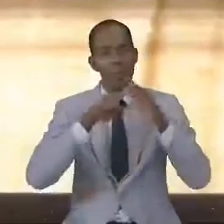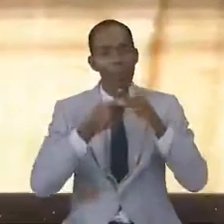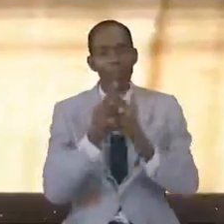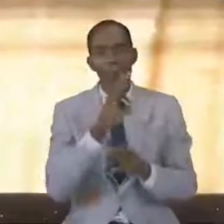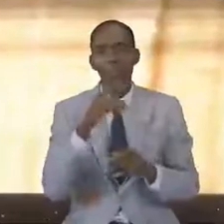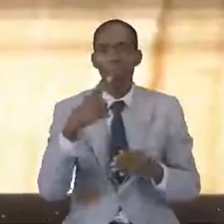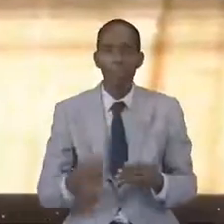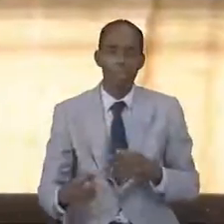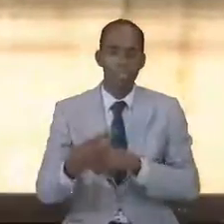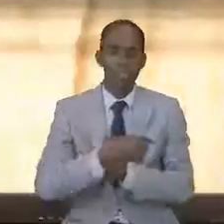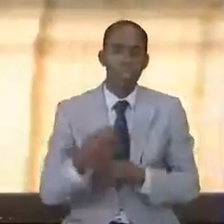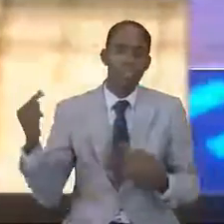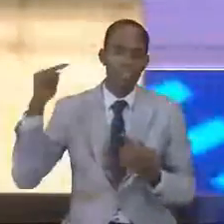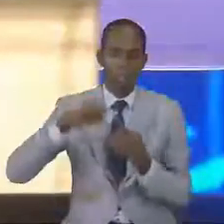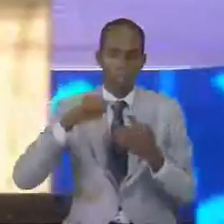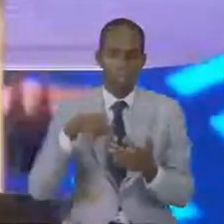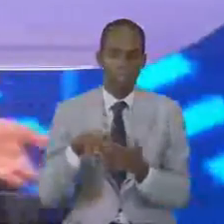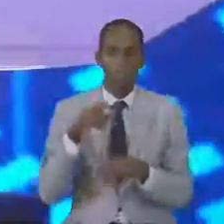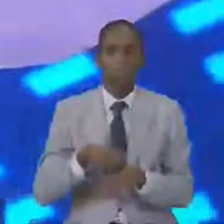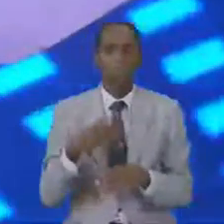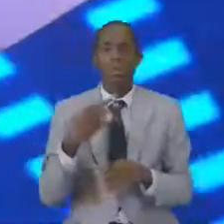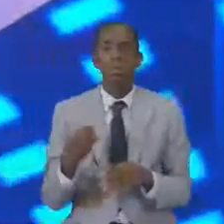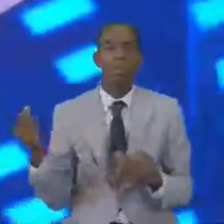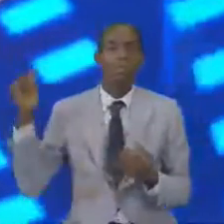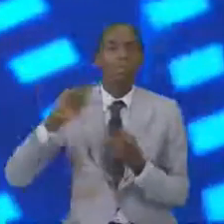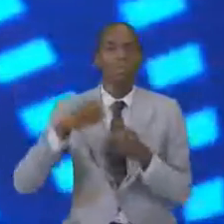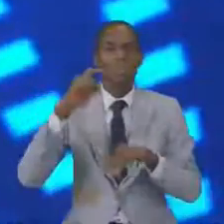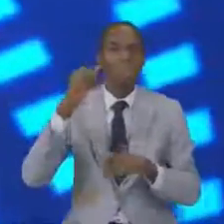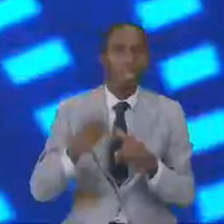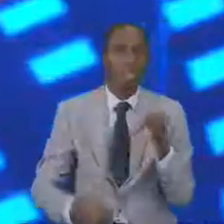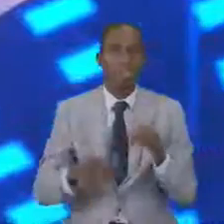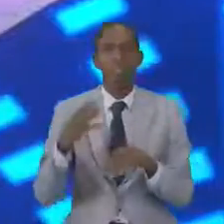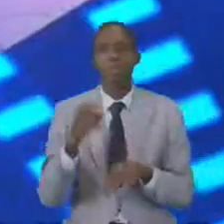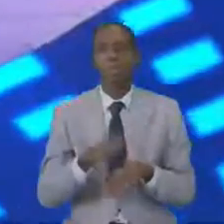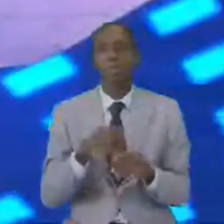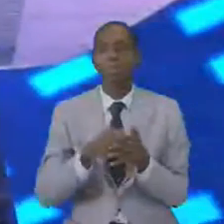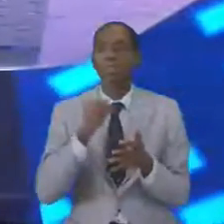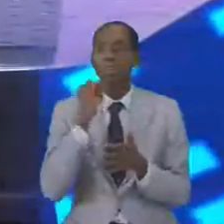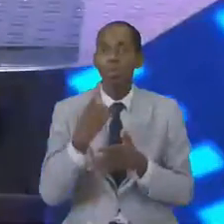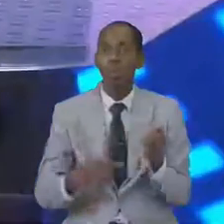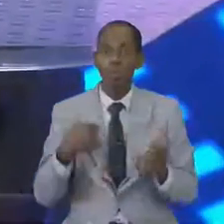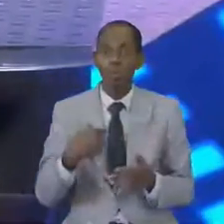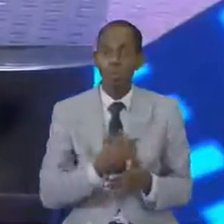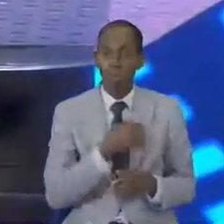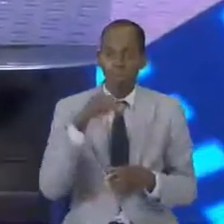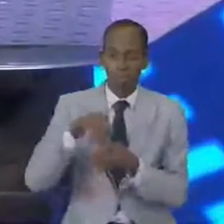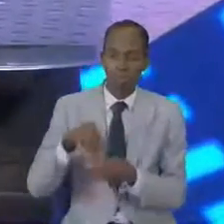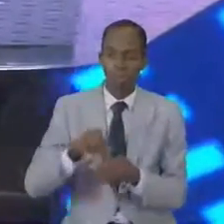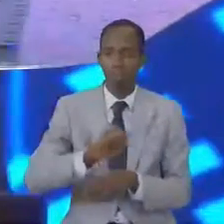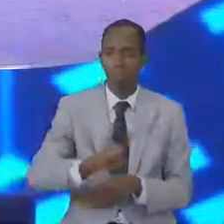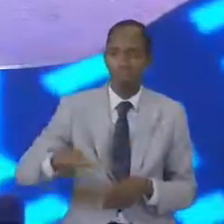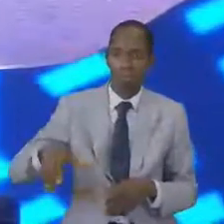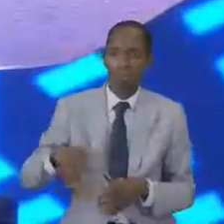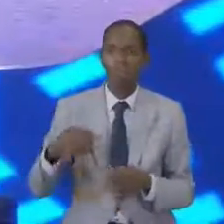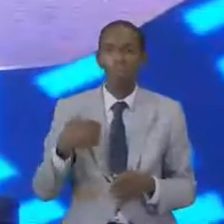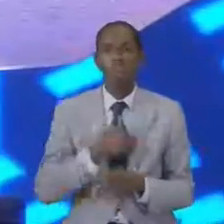juste en ce temps-là et jusqu'à ce temps jusqu'à la fin des temps c'est ce que nous semons que nous moissonnons